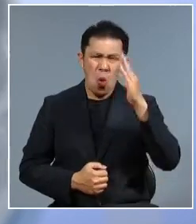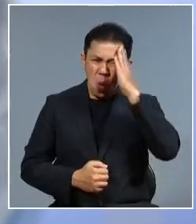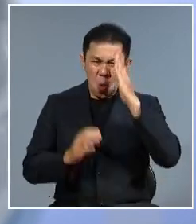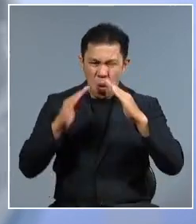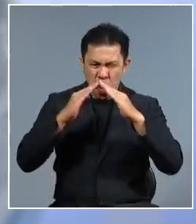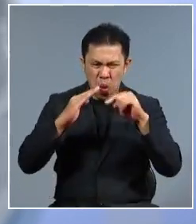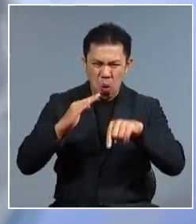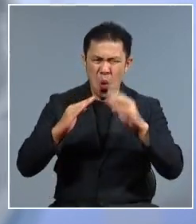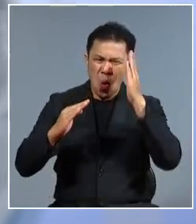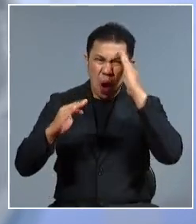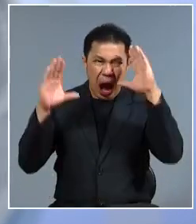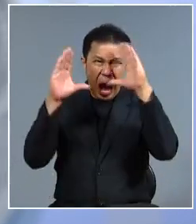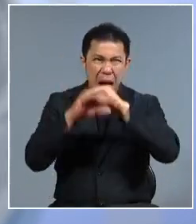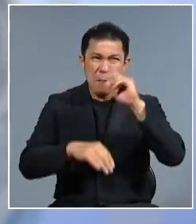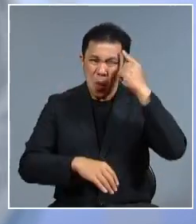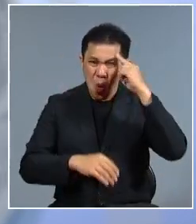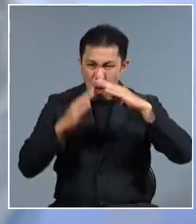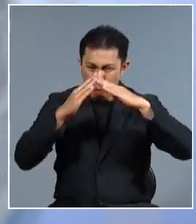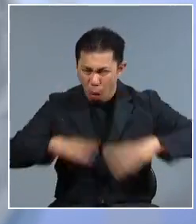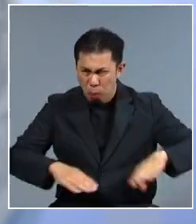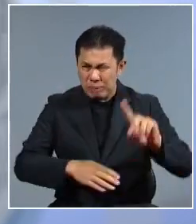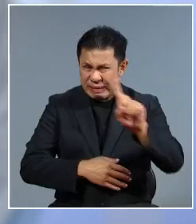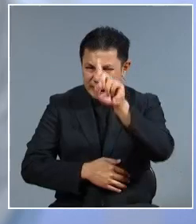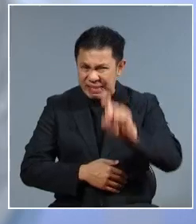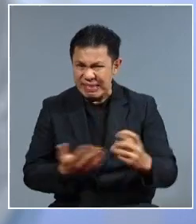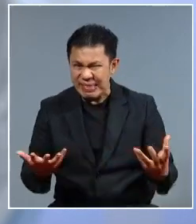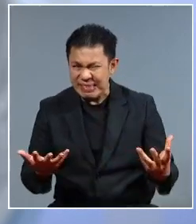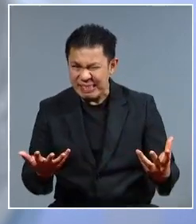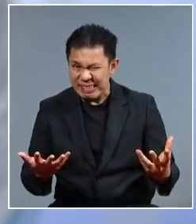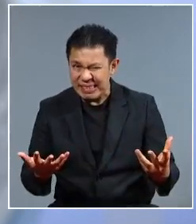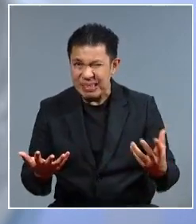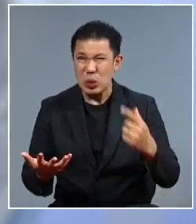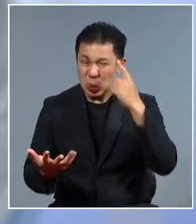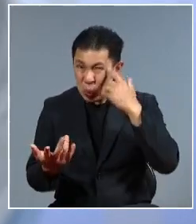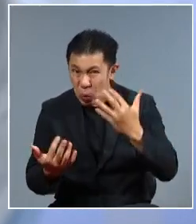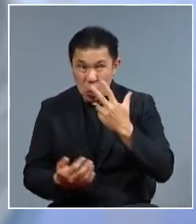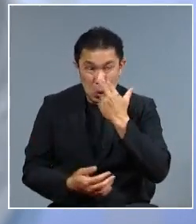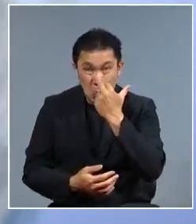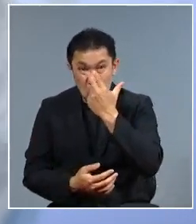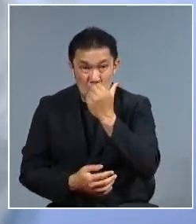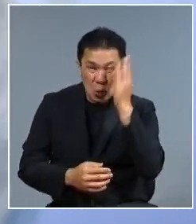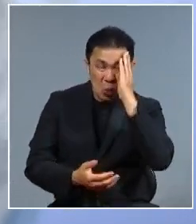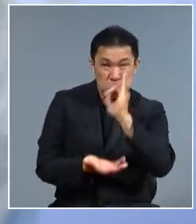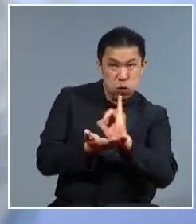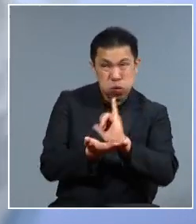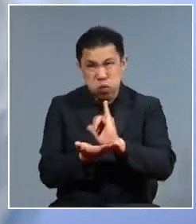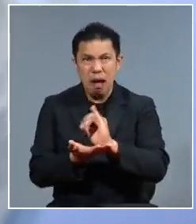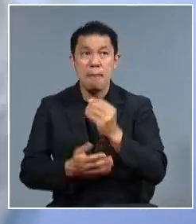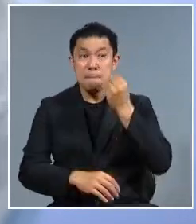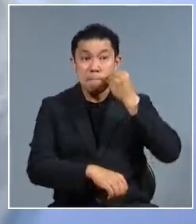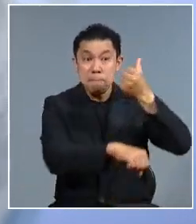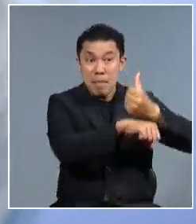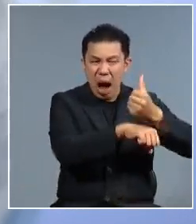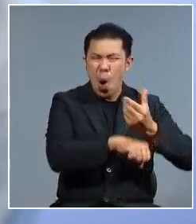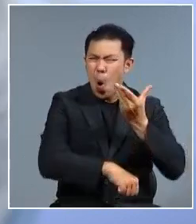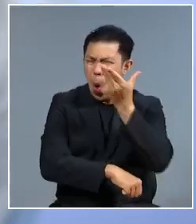อนกลางคืนเนี่ยมันจะถล่มลงมาเมื่อไหร ่ครับ ต้องระวังตัว ผู้นำหมู่บ้านบอกว่าขอ